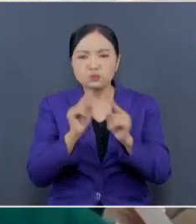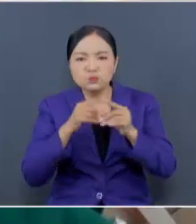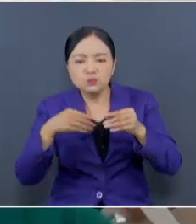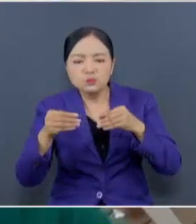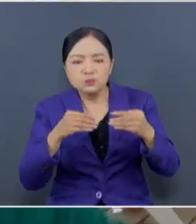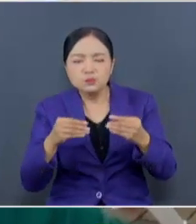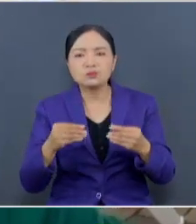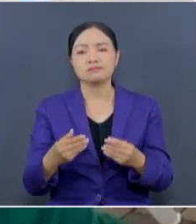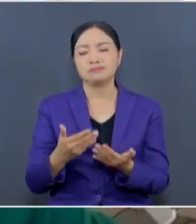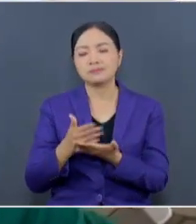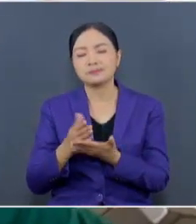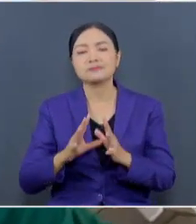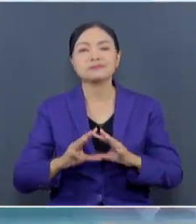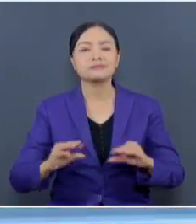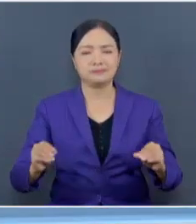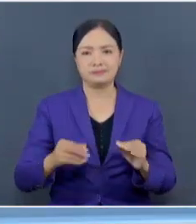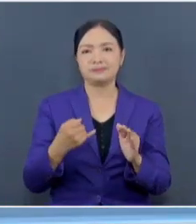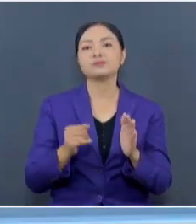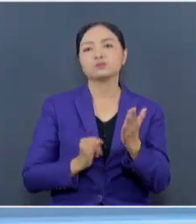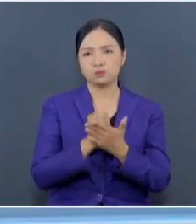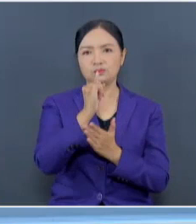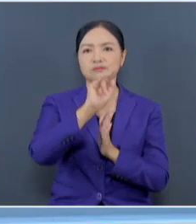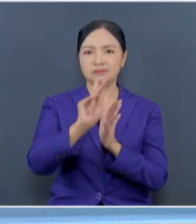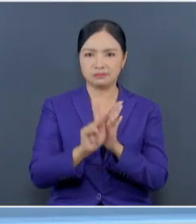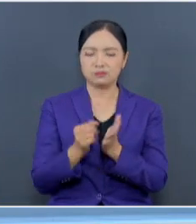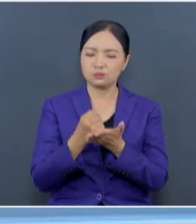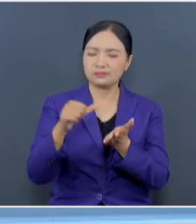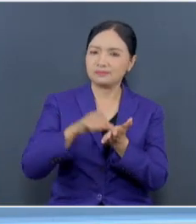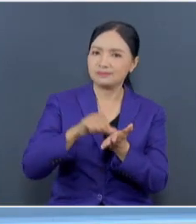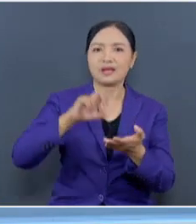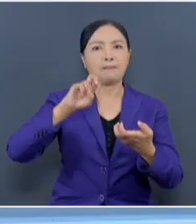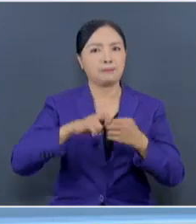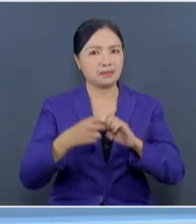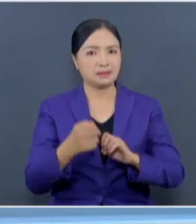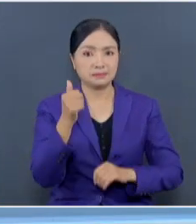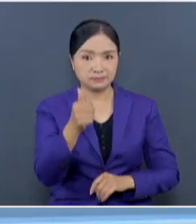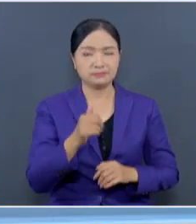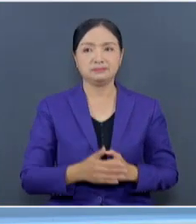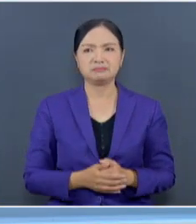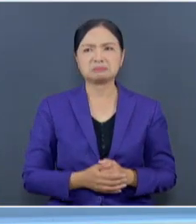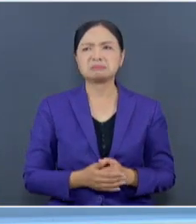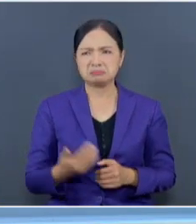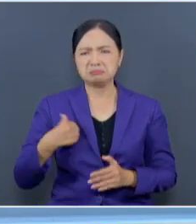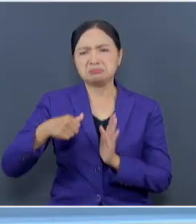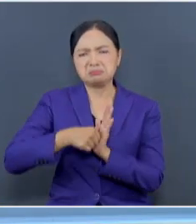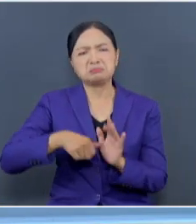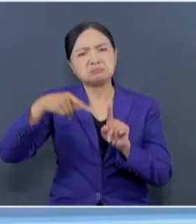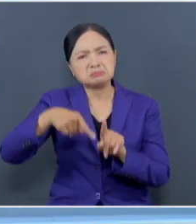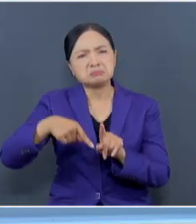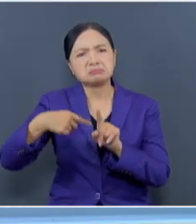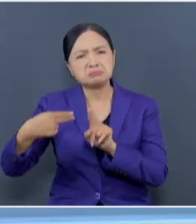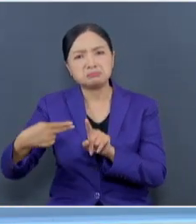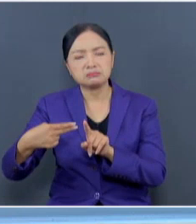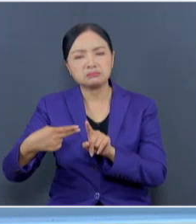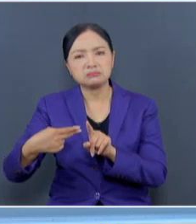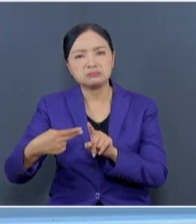คัญเป็นหนี้ต้องใช้แต่ที่สำคัญทำอย่างไรที่มันจะแก้ปัญหานี้เพราะหลายคนอย่างที่เราเล่าข่าวคุณนุ่นหนี้บางทีหลักพันหลักหมื่นสุดท้